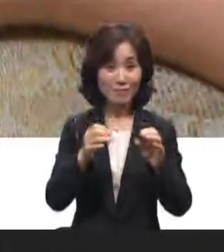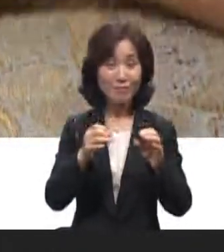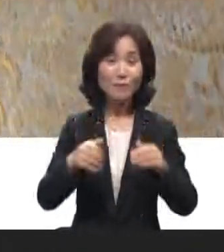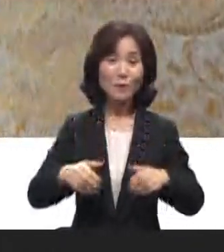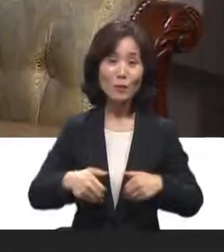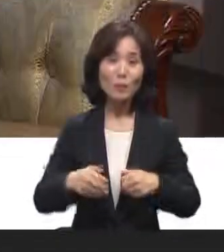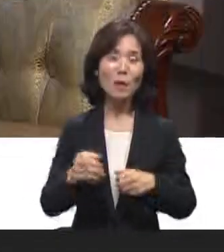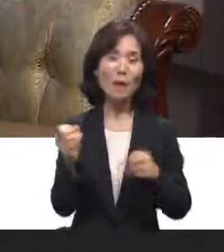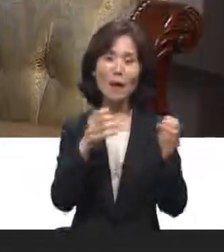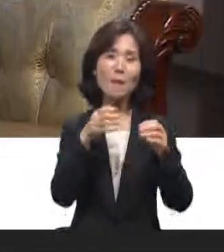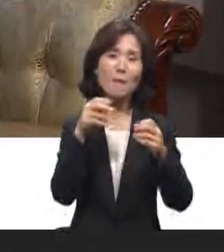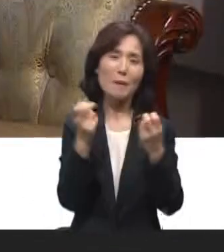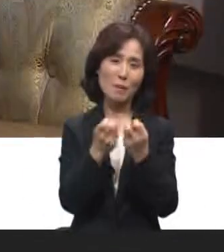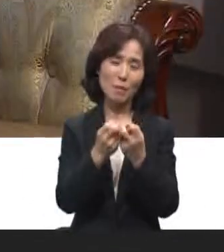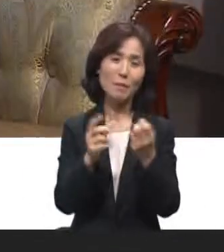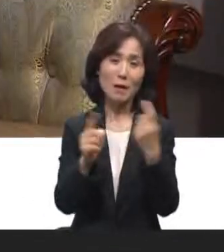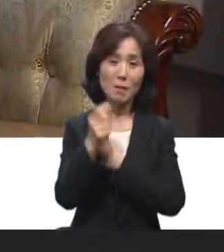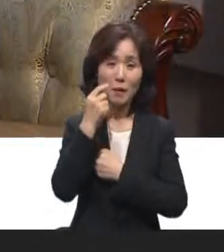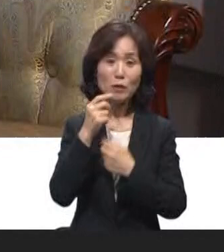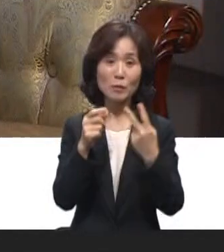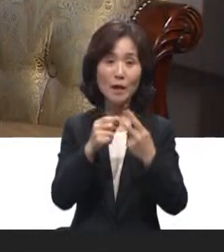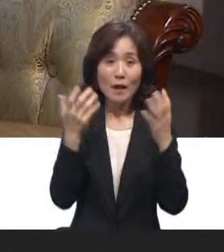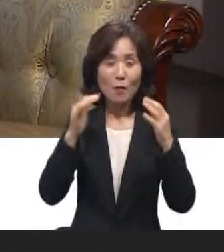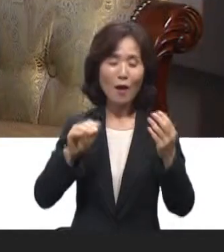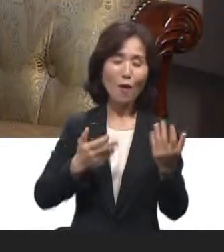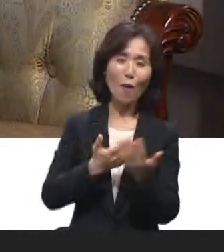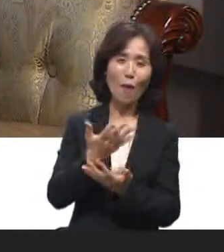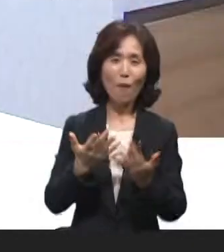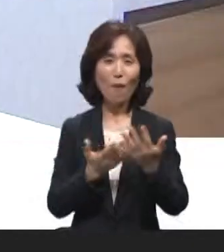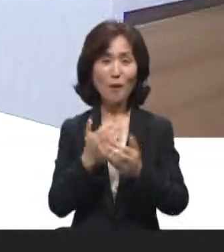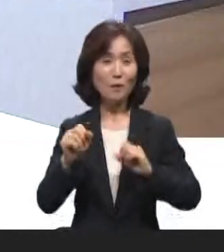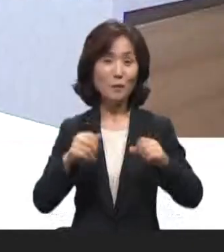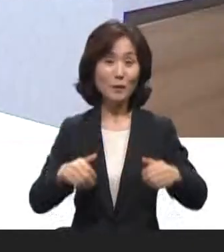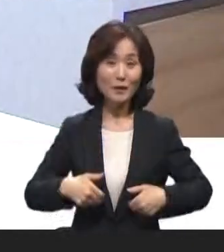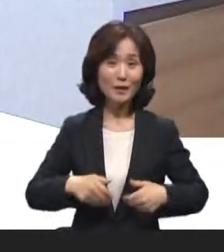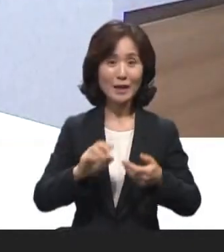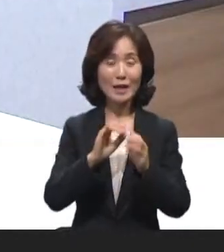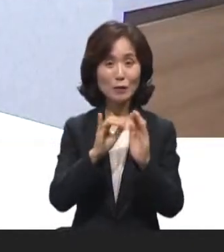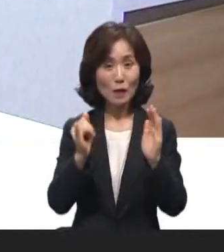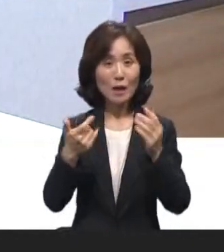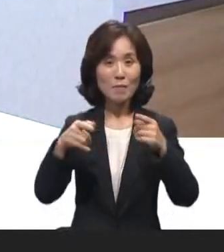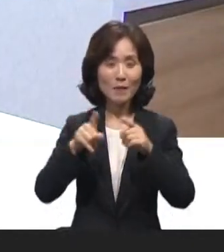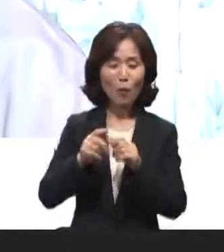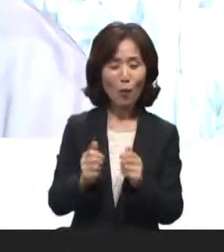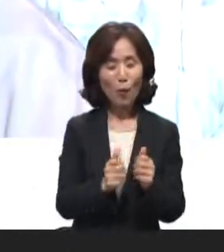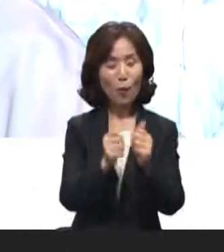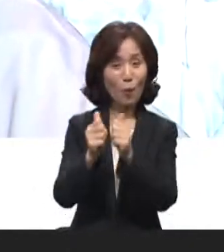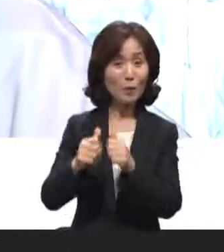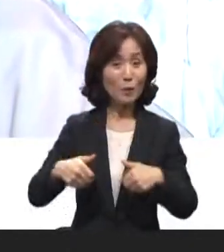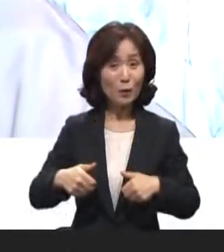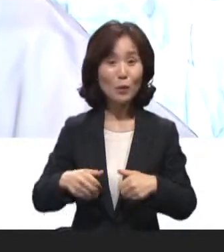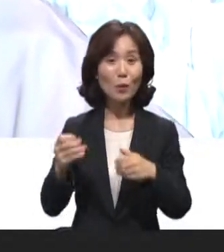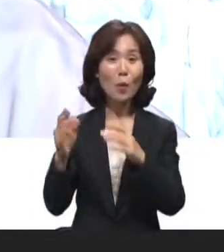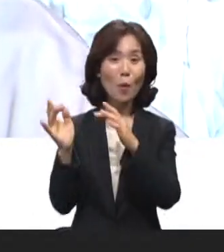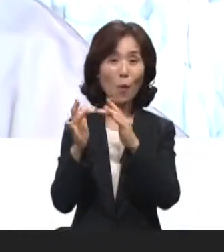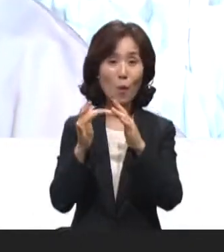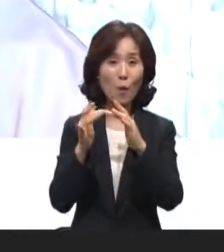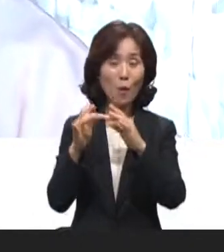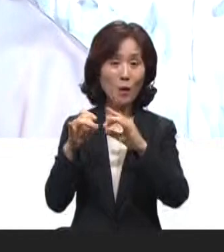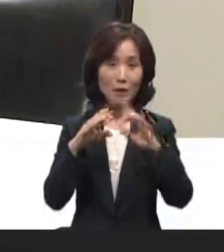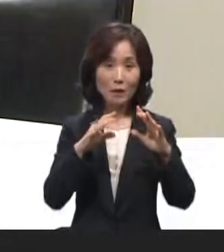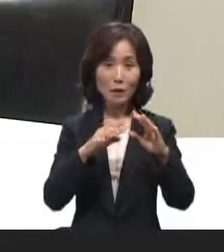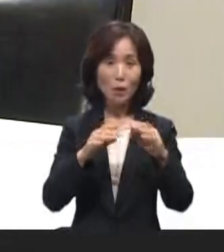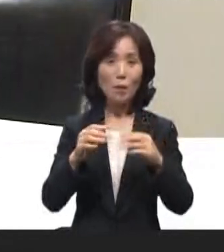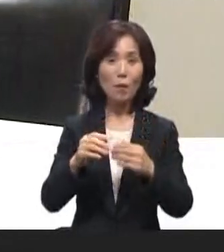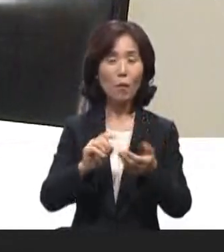보시구요 두번째는 아이들과 어울리는 활동도 좀 많이 하셨으면 좋겠습니다 가족끼리 좀 동행할 동 이구요 요즘 온라인으로도 공연이 중계